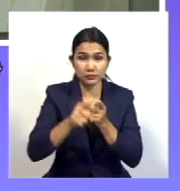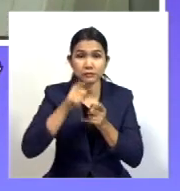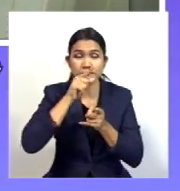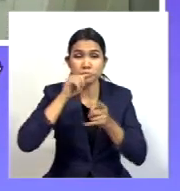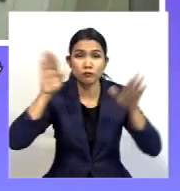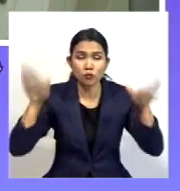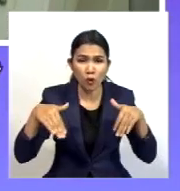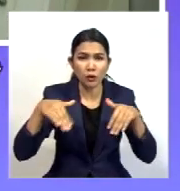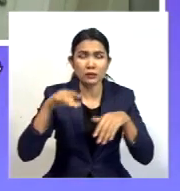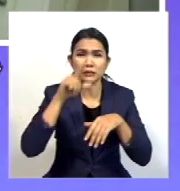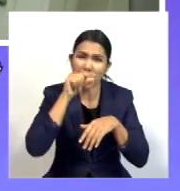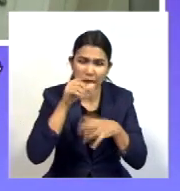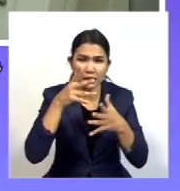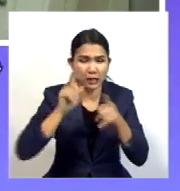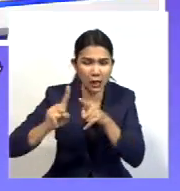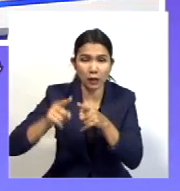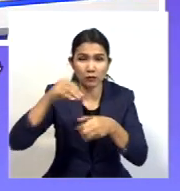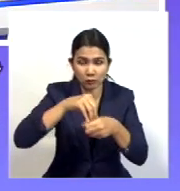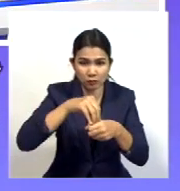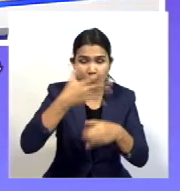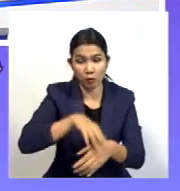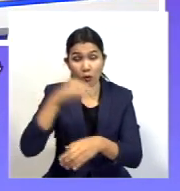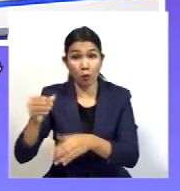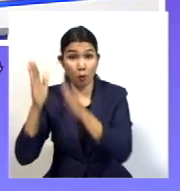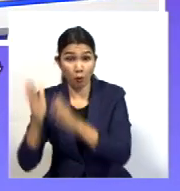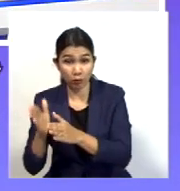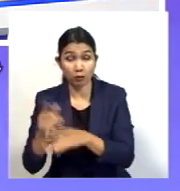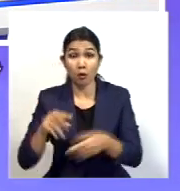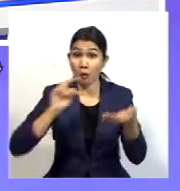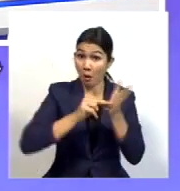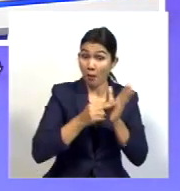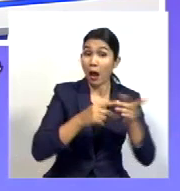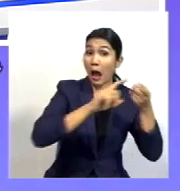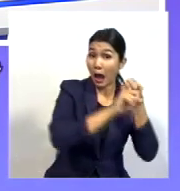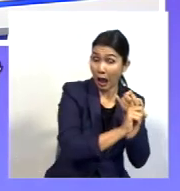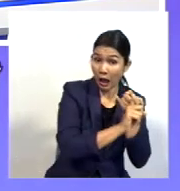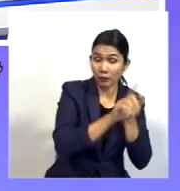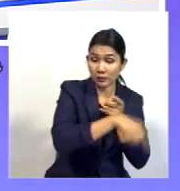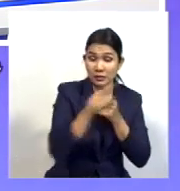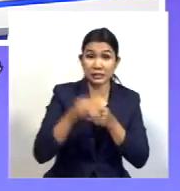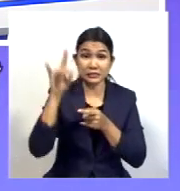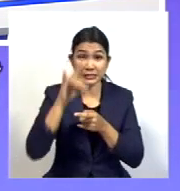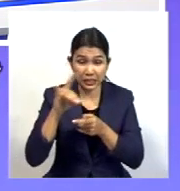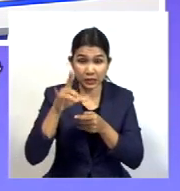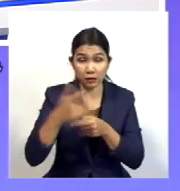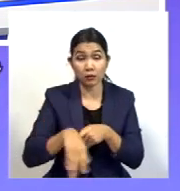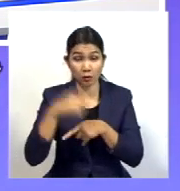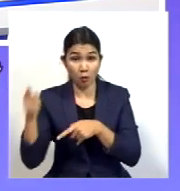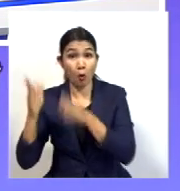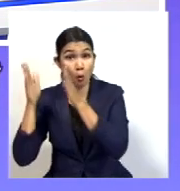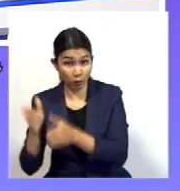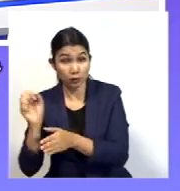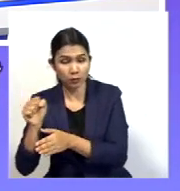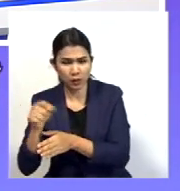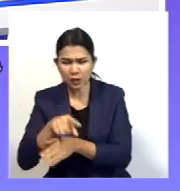เพราะฉะนั้นตอนนี้เท่ากับว่าเส้นทางของโรคเนี่ยคือจากค้างคาวมาที่สัตว์อื่นแล้วสัตว์อื่นมาที่คนเพราะฉะนั้นสัตว์อื่นที่ว่าเนี่ยมีโอก